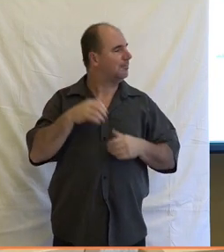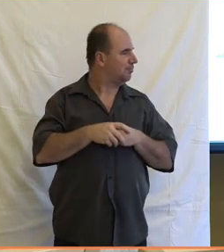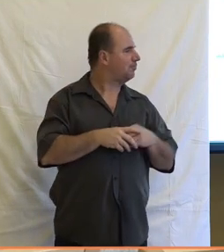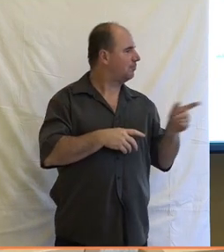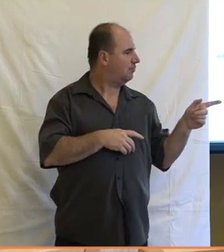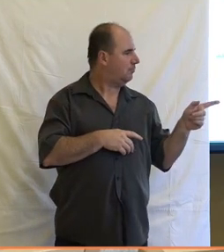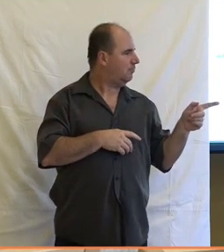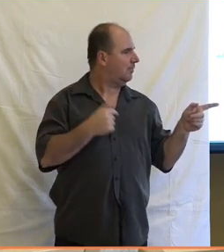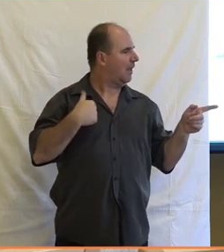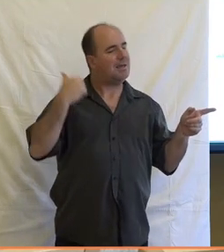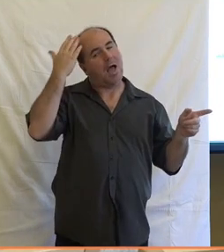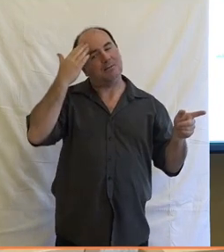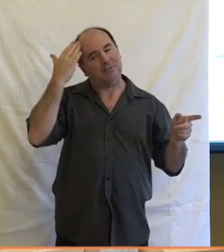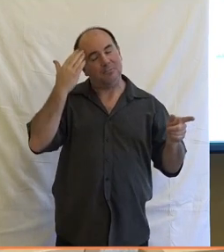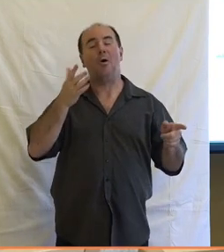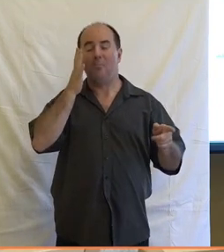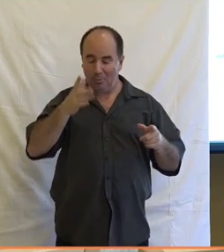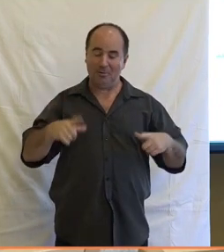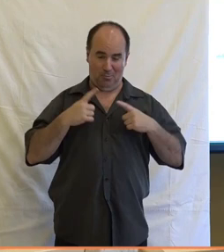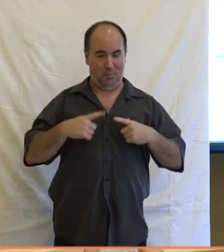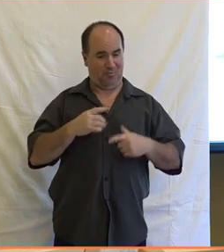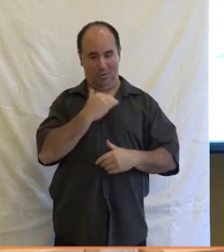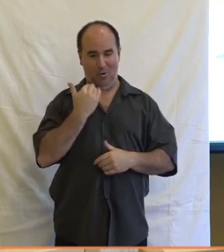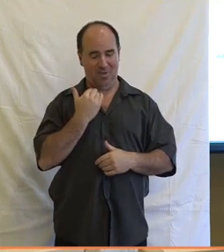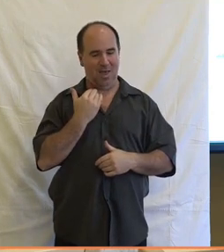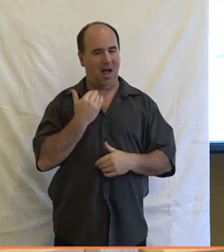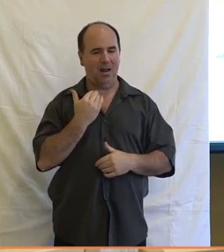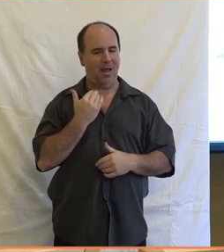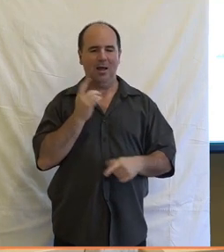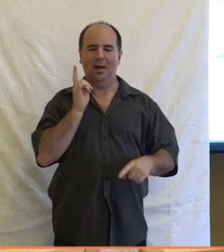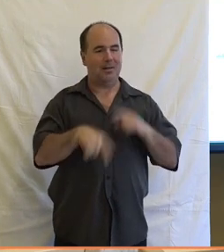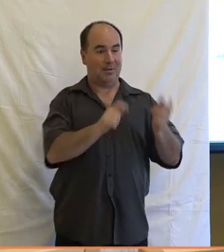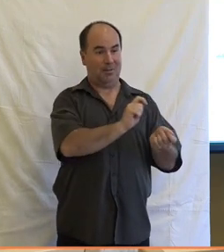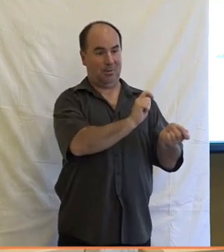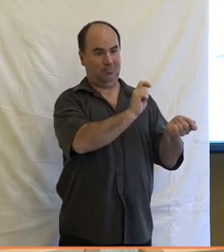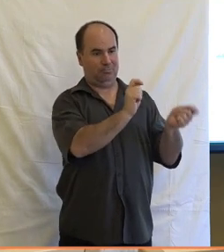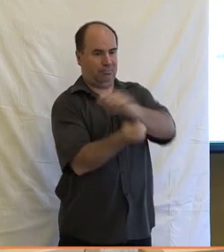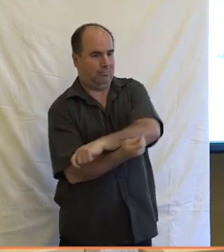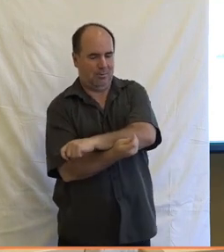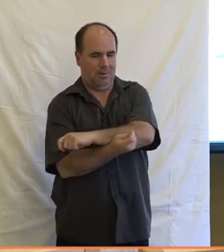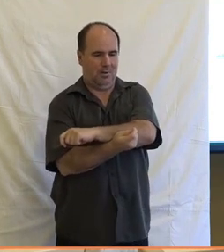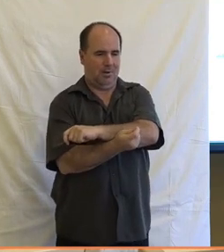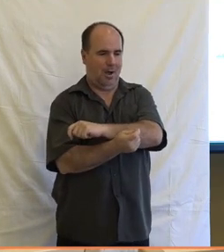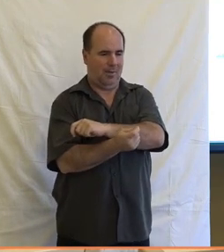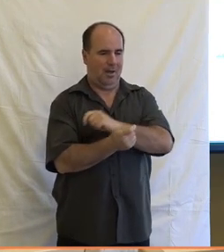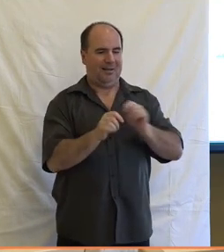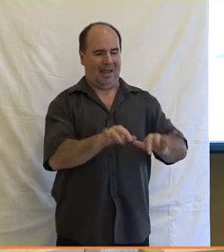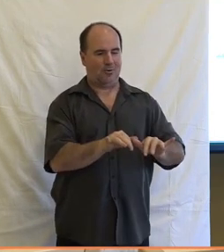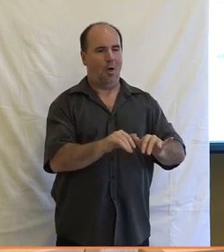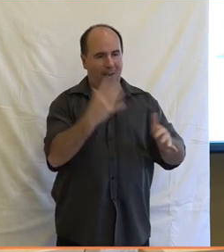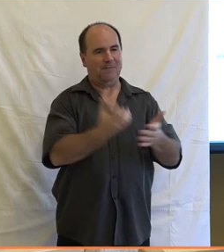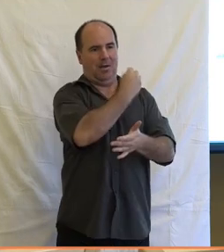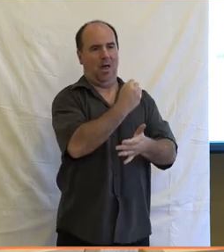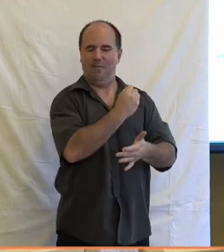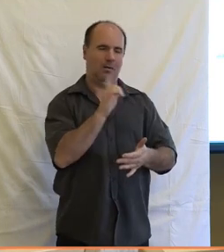myslím, že se to nestane, že to vždycky všechno je po lidech i ty technologie, takže se toho nebojím tolik. Já to vidím podobně jako